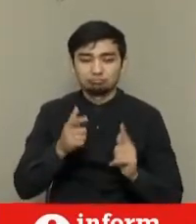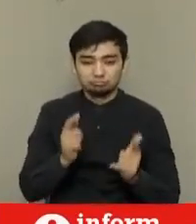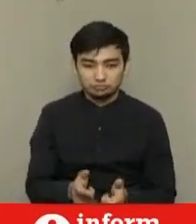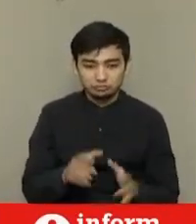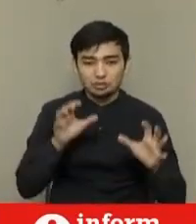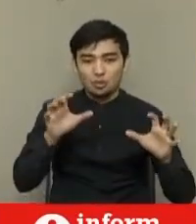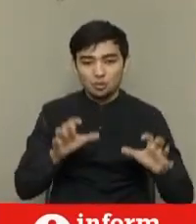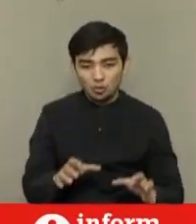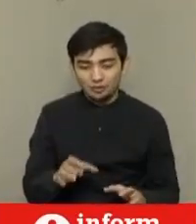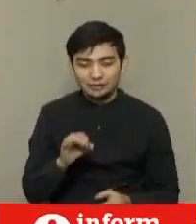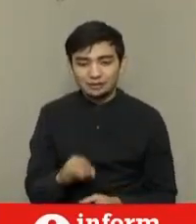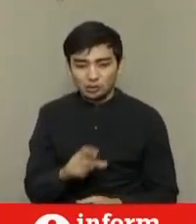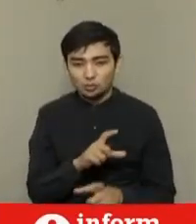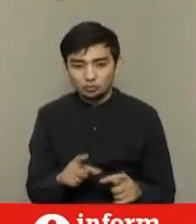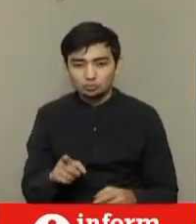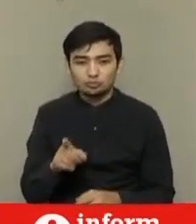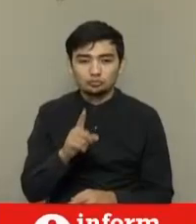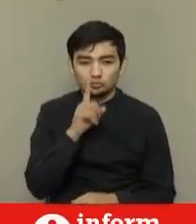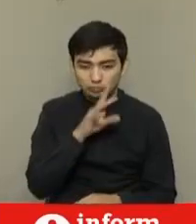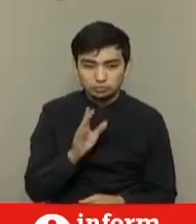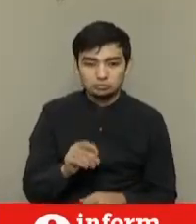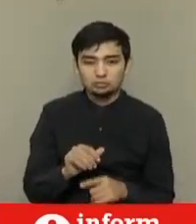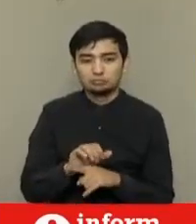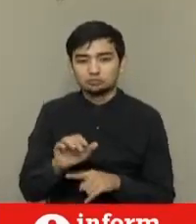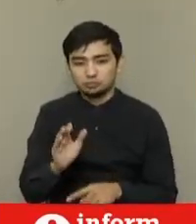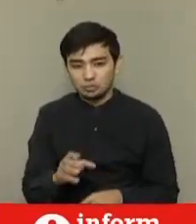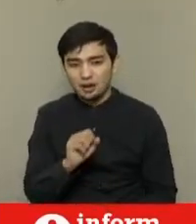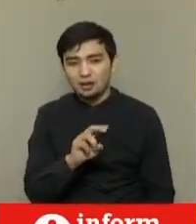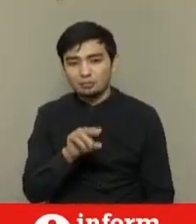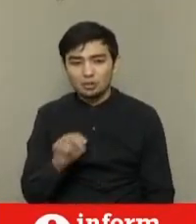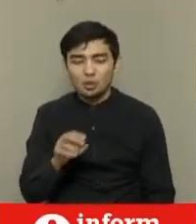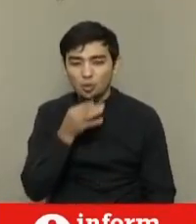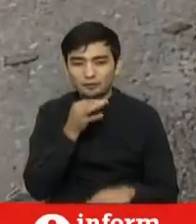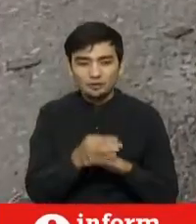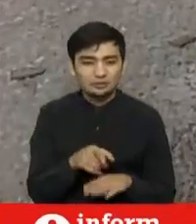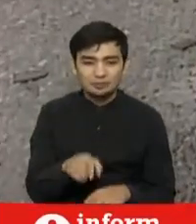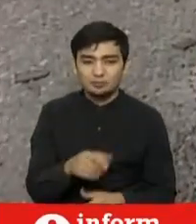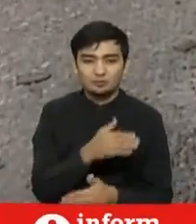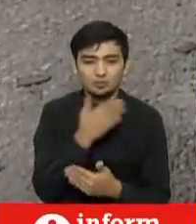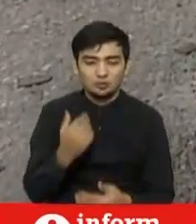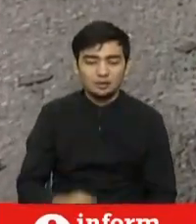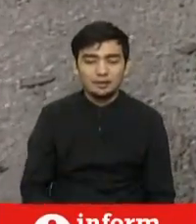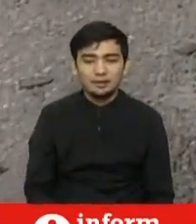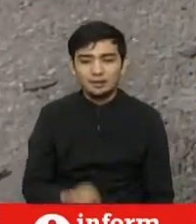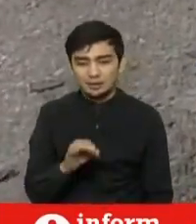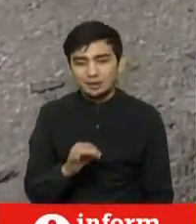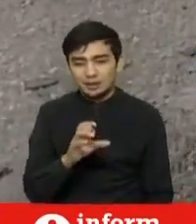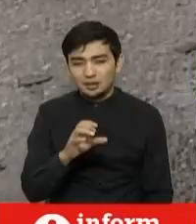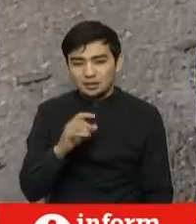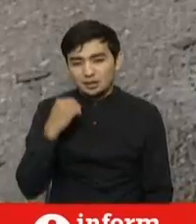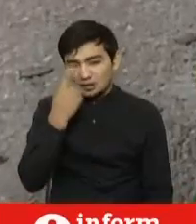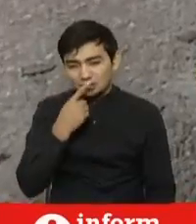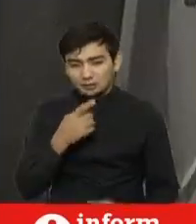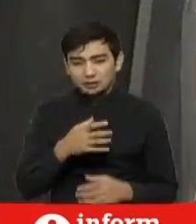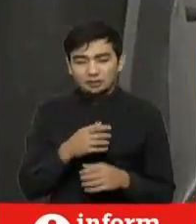действующему законодательству людям ничего не будет. То есть закон предусматривает, что никакой административной ответственности здесь нет. Европротокол существенно снижает нагрузку